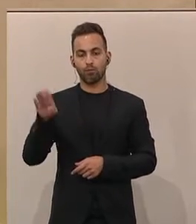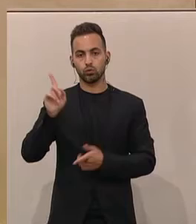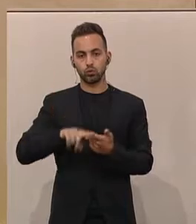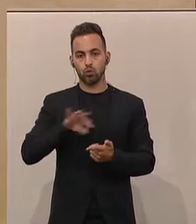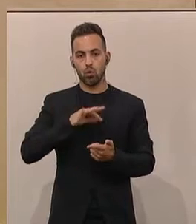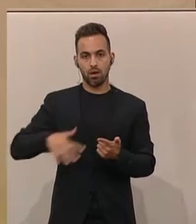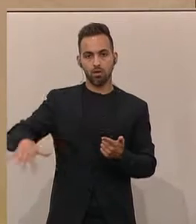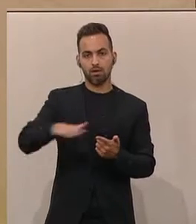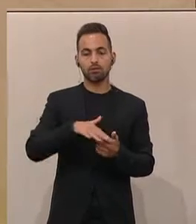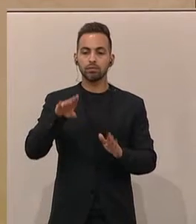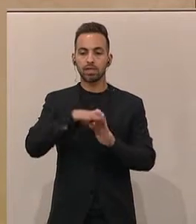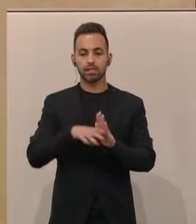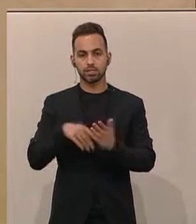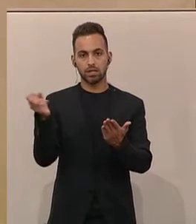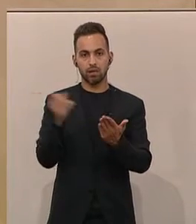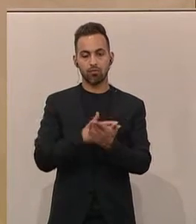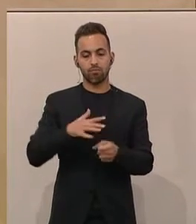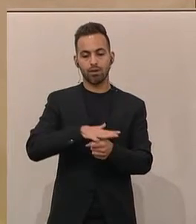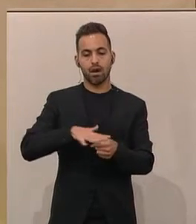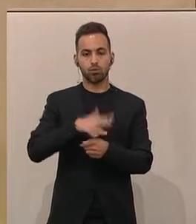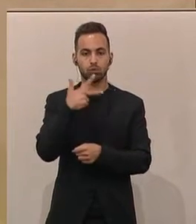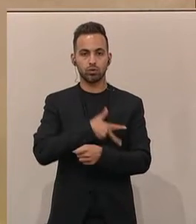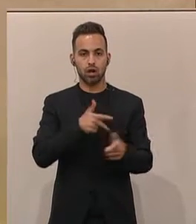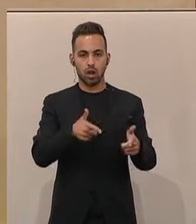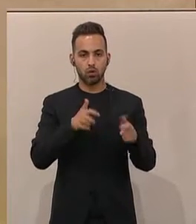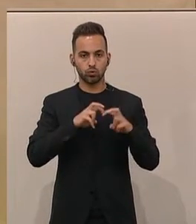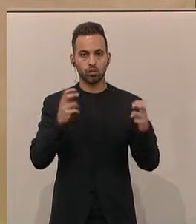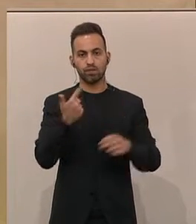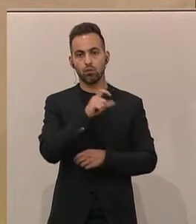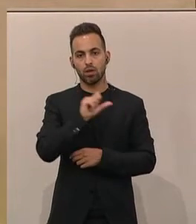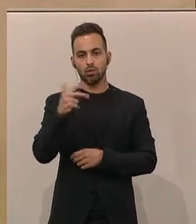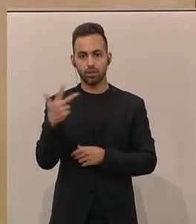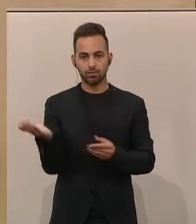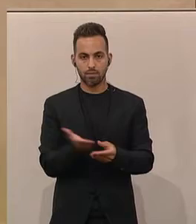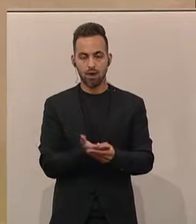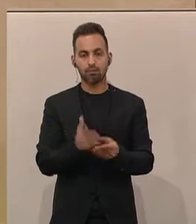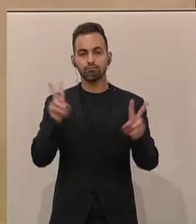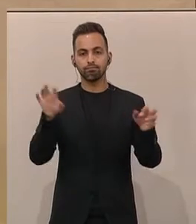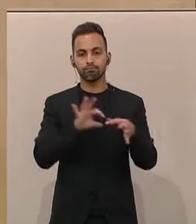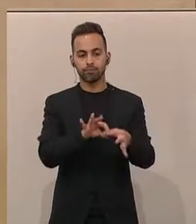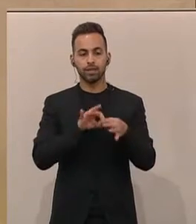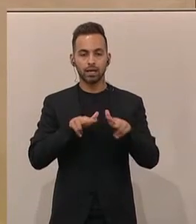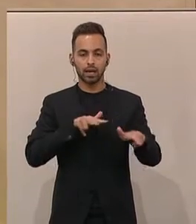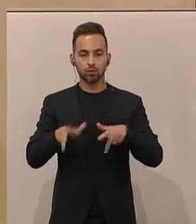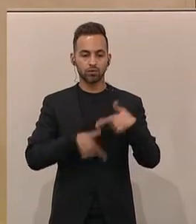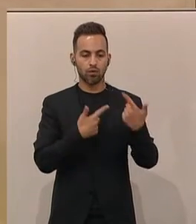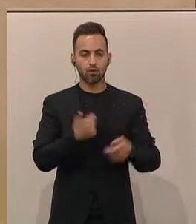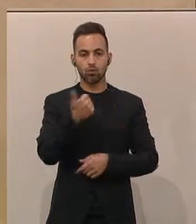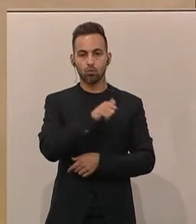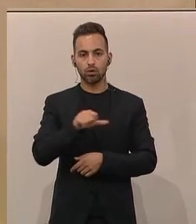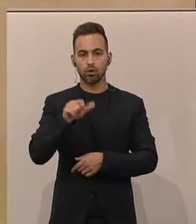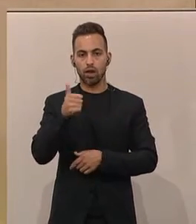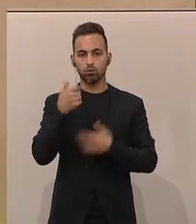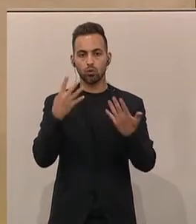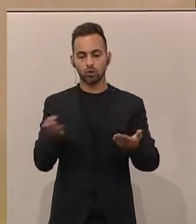Kolleginnen und Kollegen zum Gesetzesentwurf im Bereich des Sozialausschusses 231 der Beilagen über die Regierungsvorlage 191 der